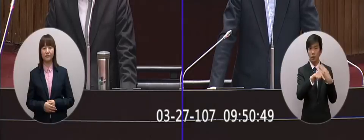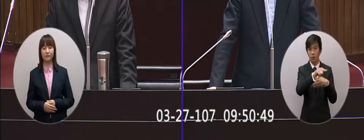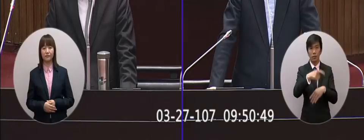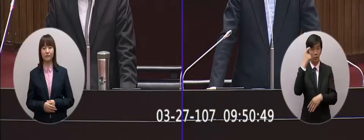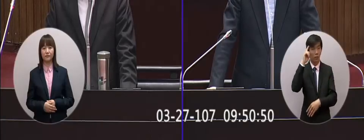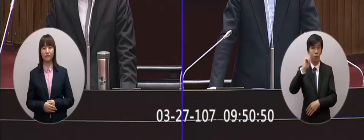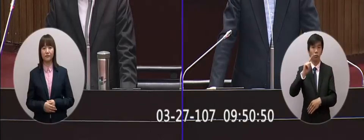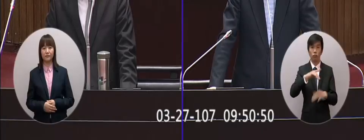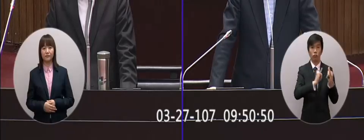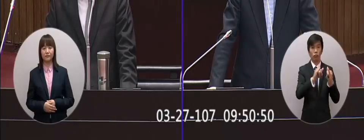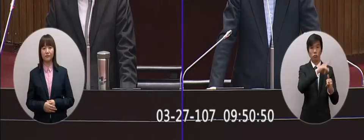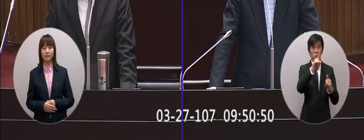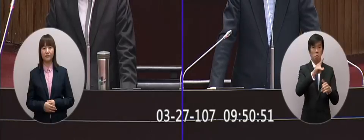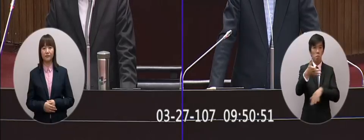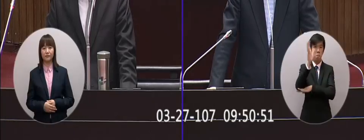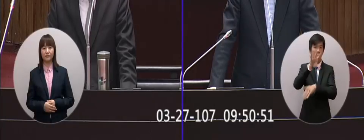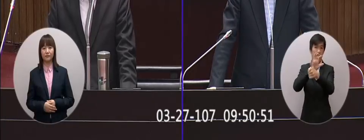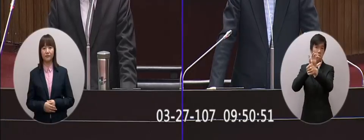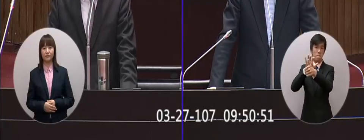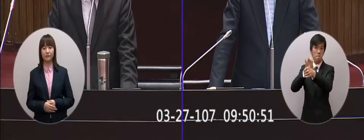府。请问，